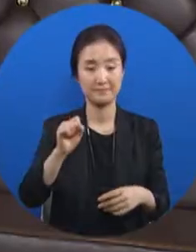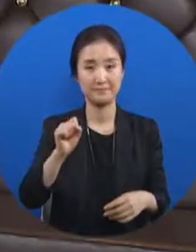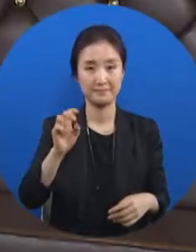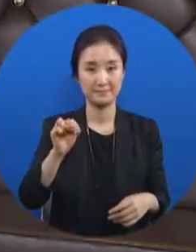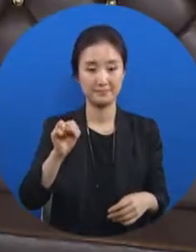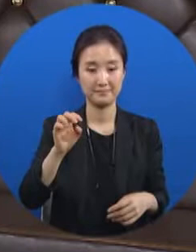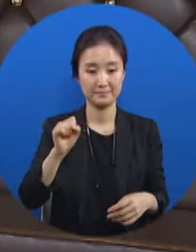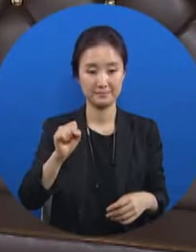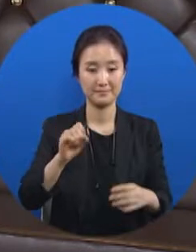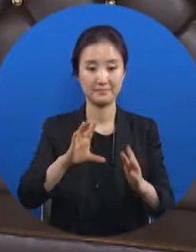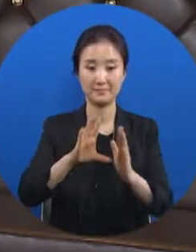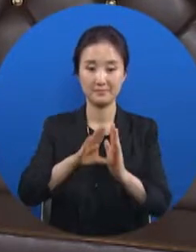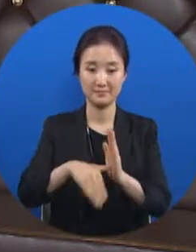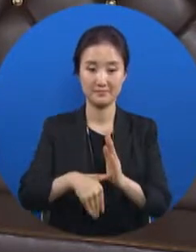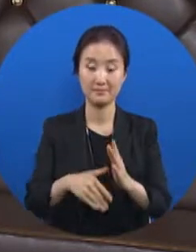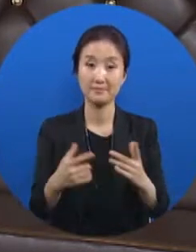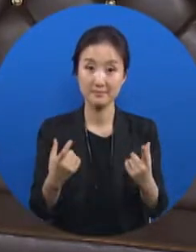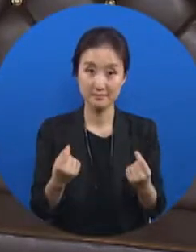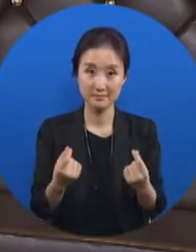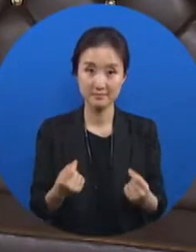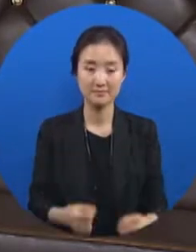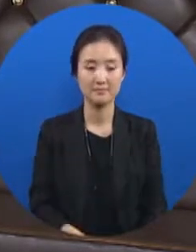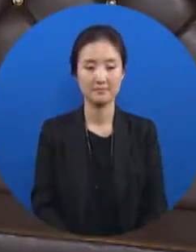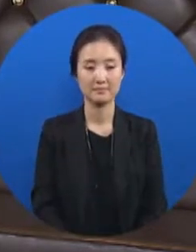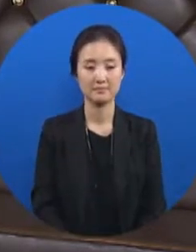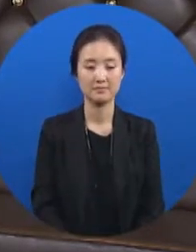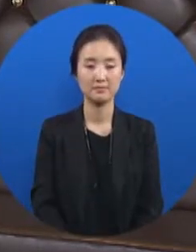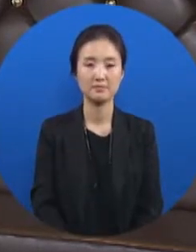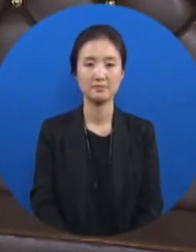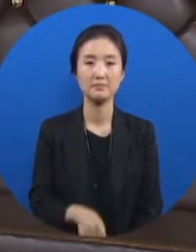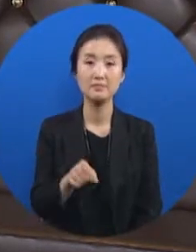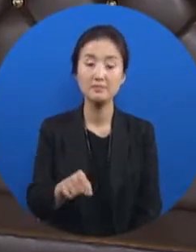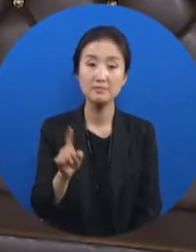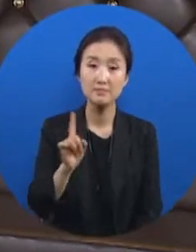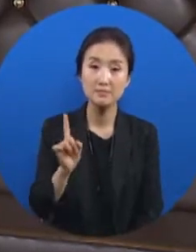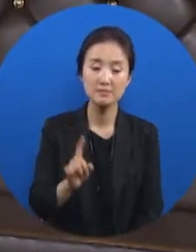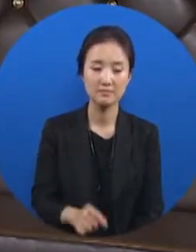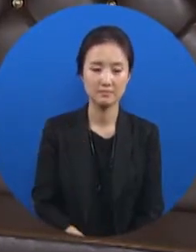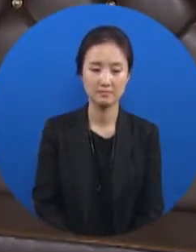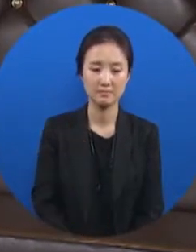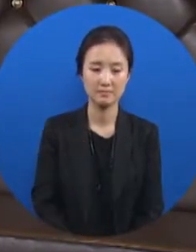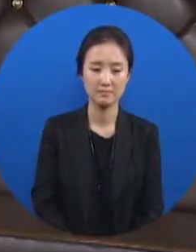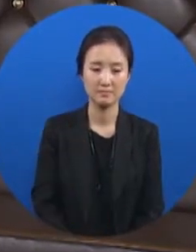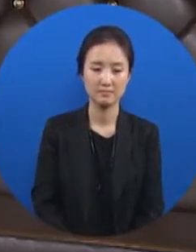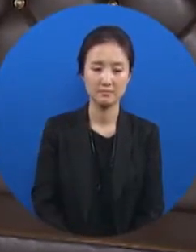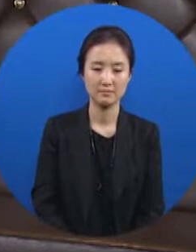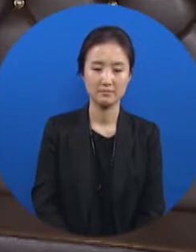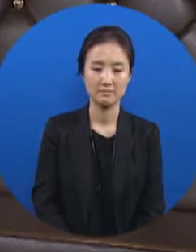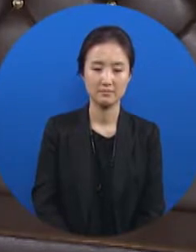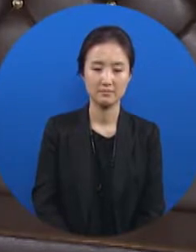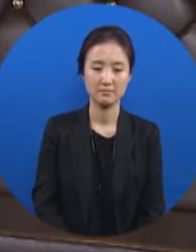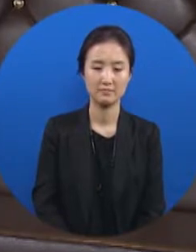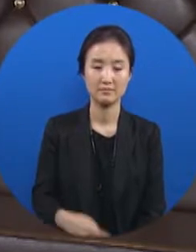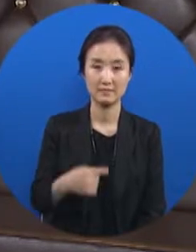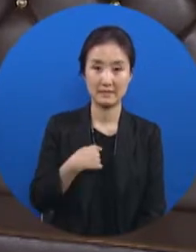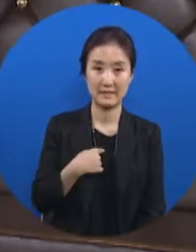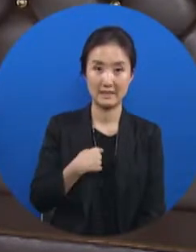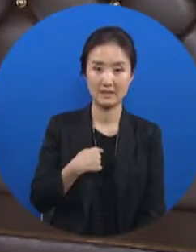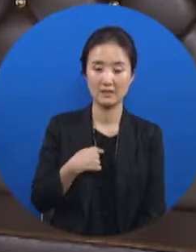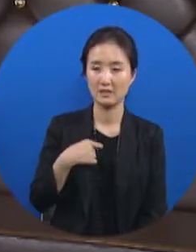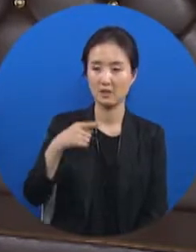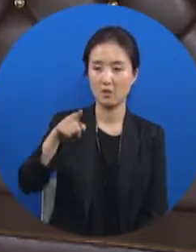소셜 네트워크 서비스에서. 근데 이게 뭡니까? SNS가 이제는 내가 저 지역을 가지